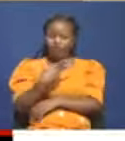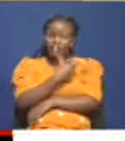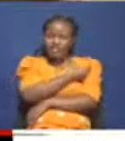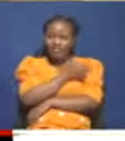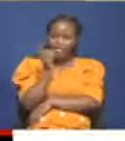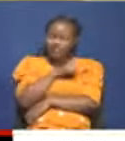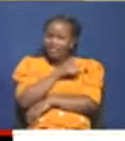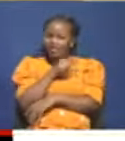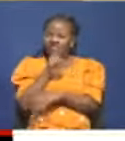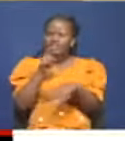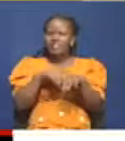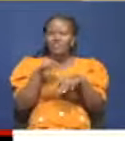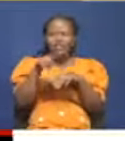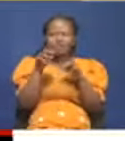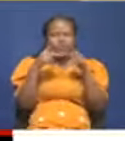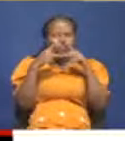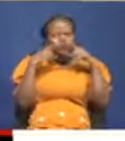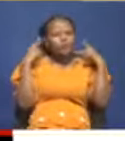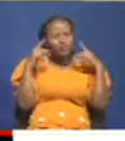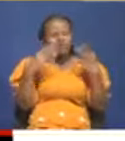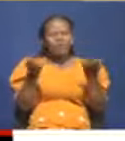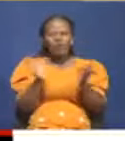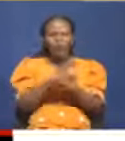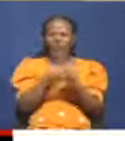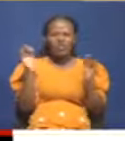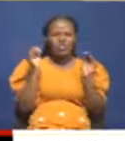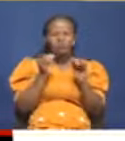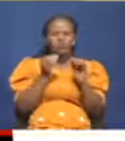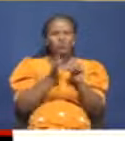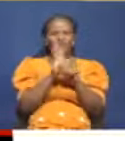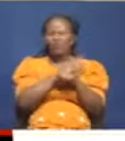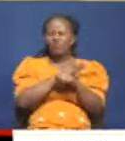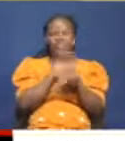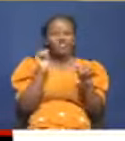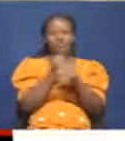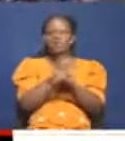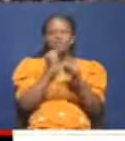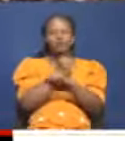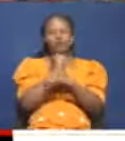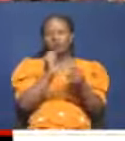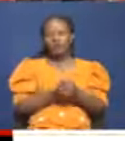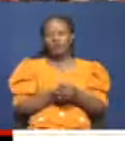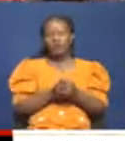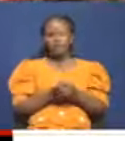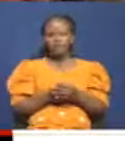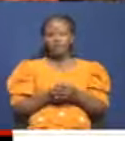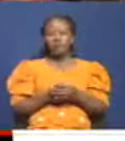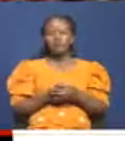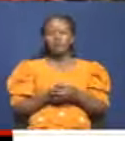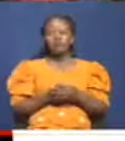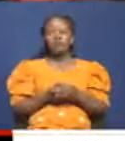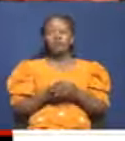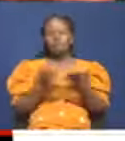mask, usipovaa ugonjwa itaingia. Mimi najua hivyo. Important ya kupata chanjo. Uchunguzi uliofanywa